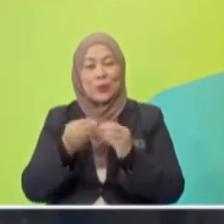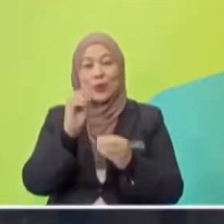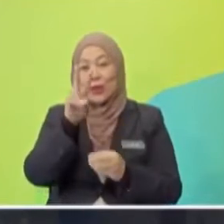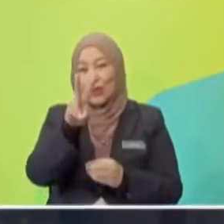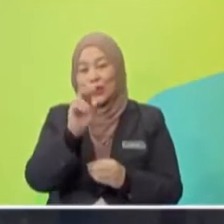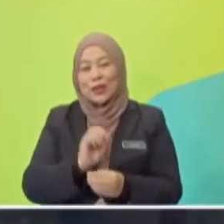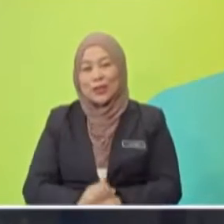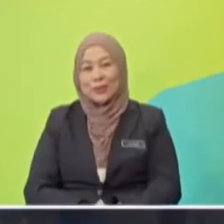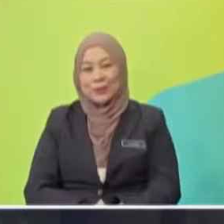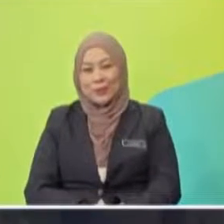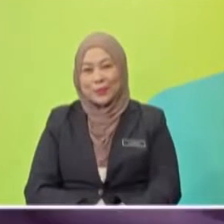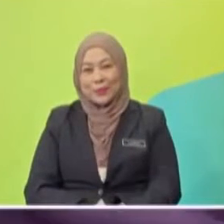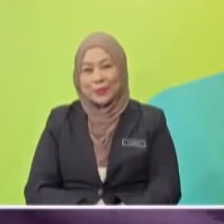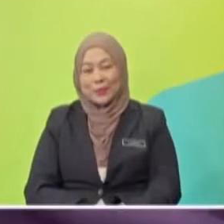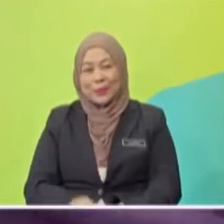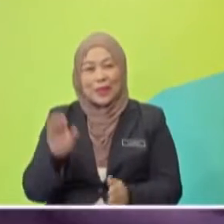gambar